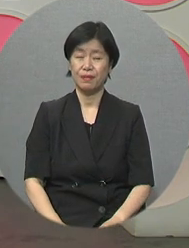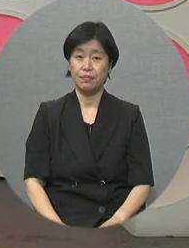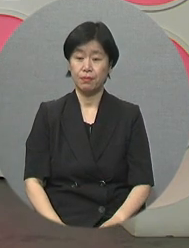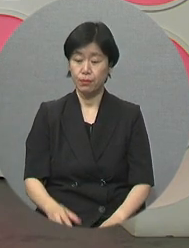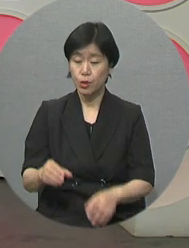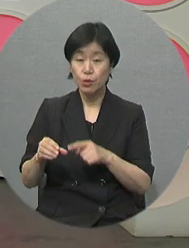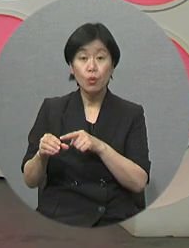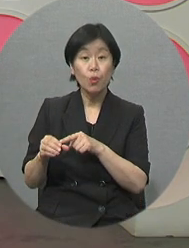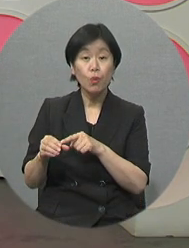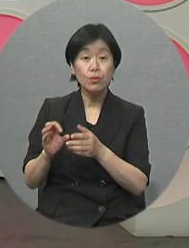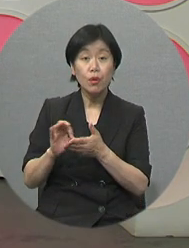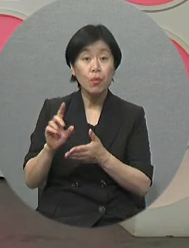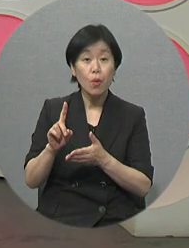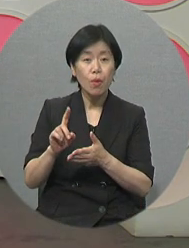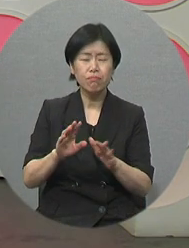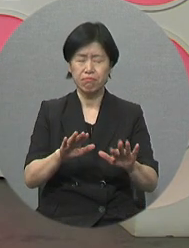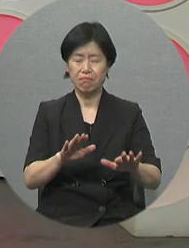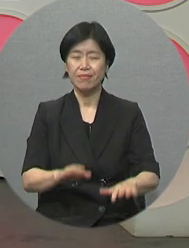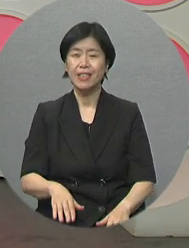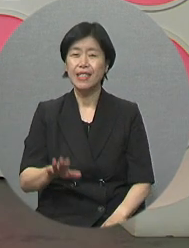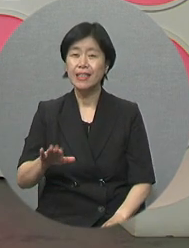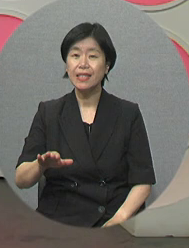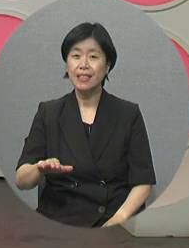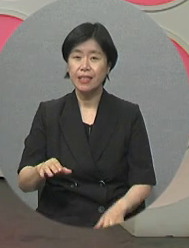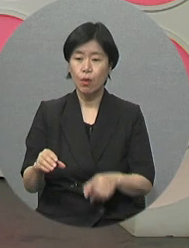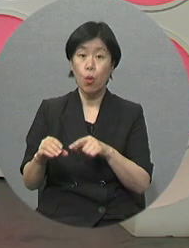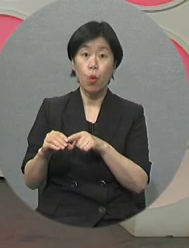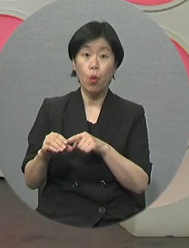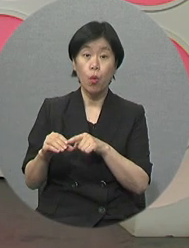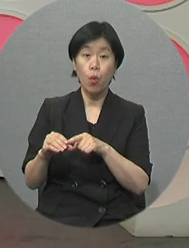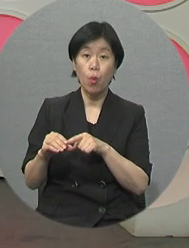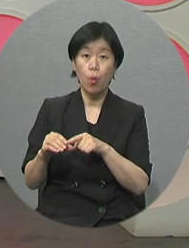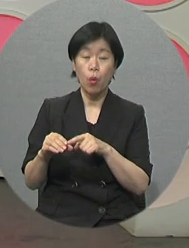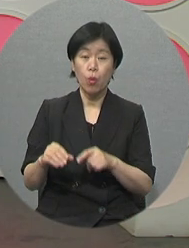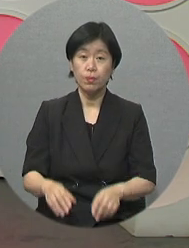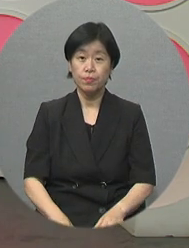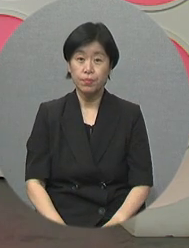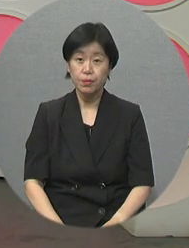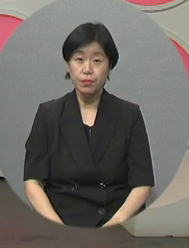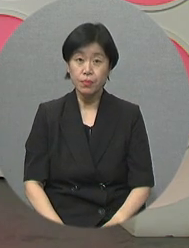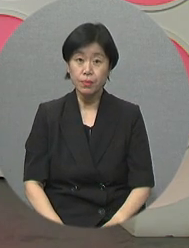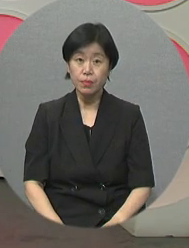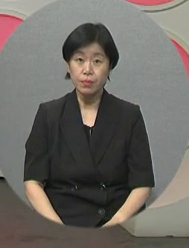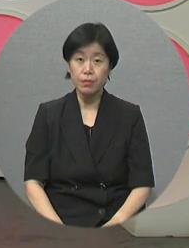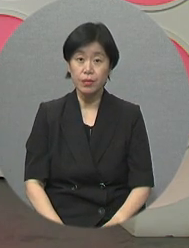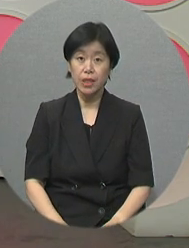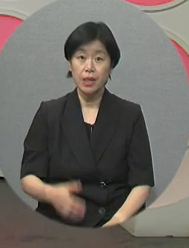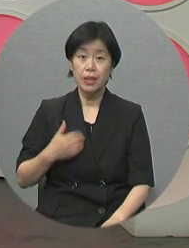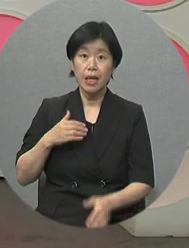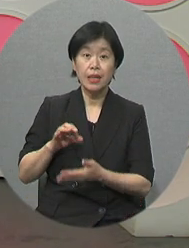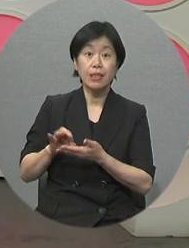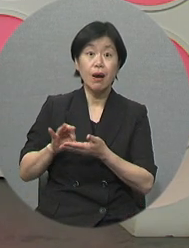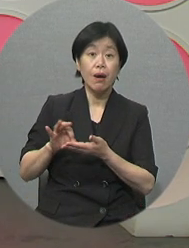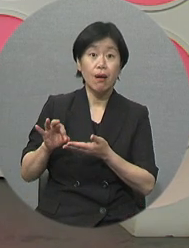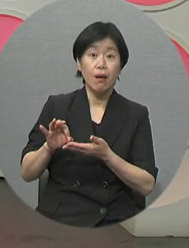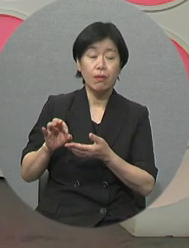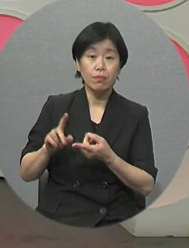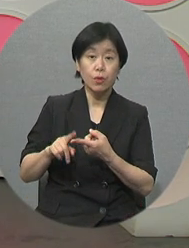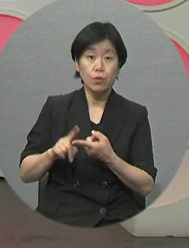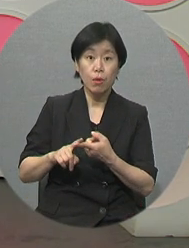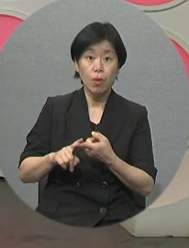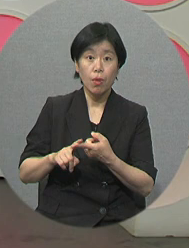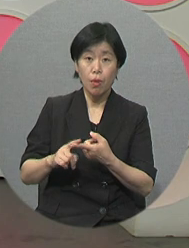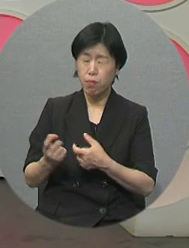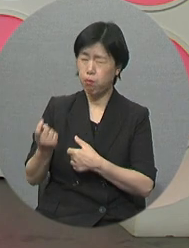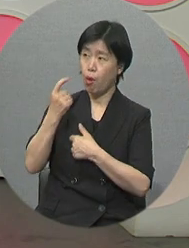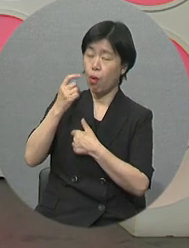아니요. 근데 일단 했는데 네. 나중에 또 그게 다 걸렸어요. 그게 파출소에서 또 연락이 와가지고 우리 집까지 어떻게 찾아왔는지.